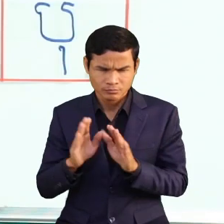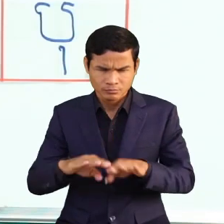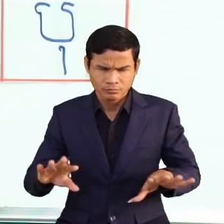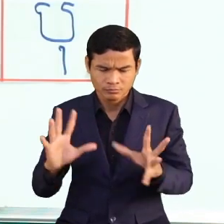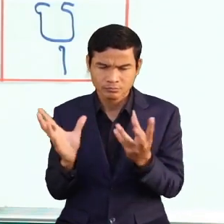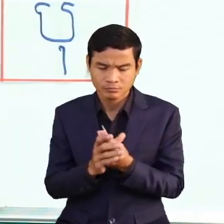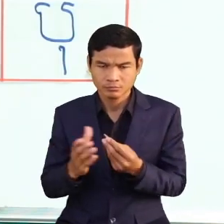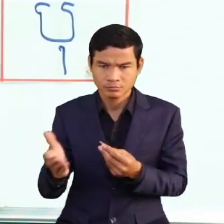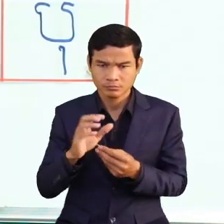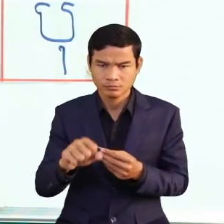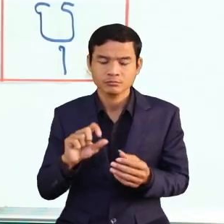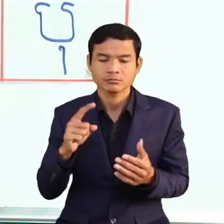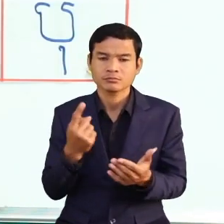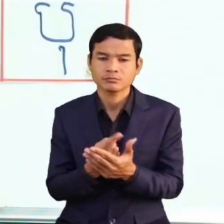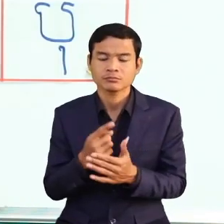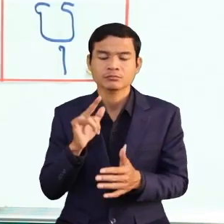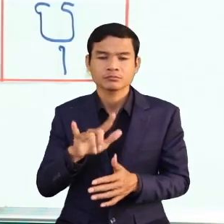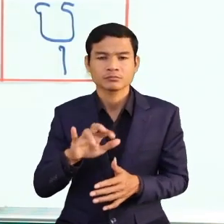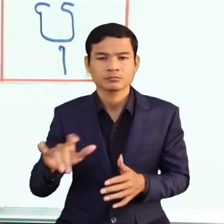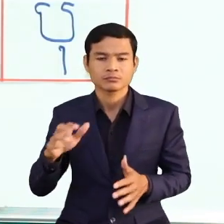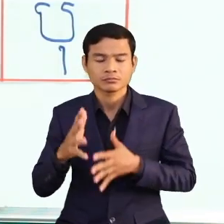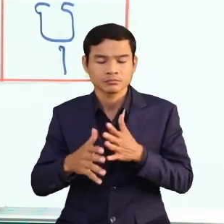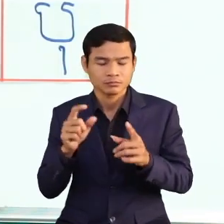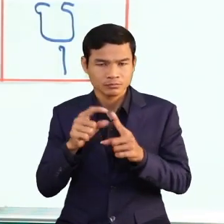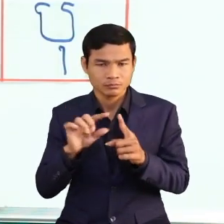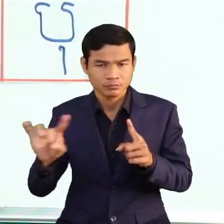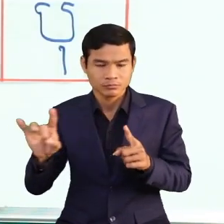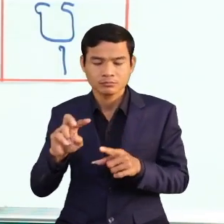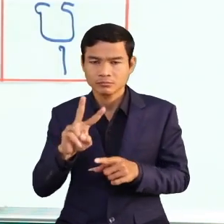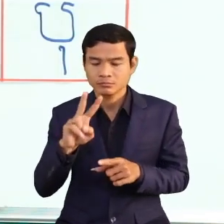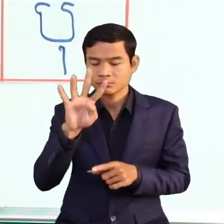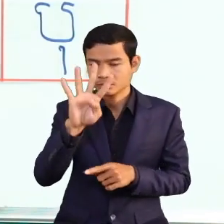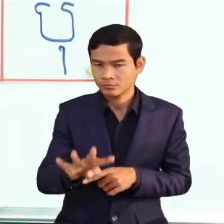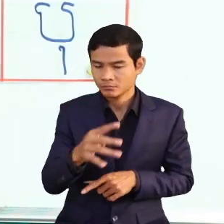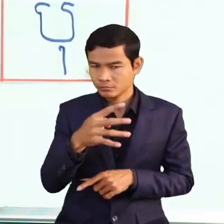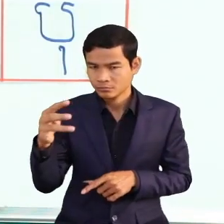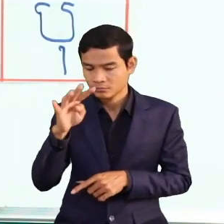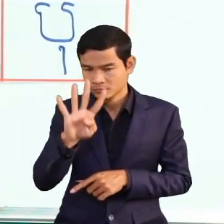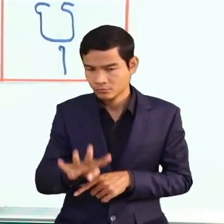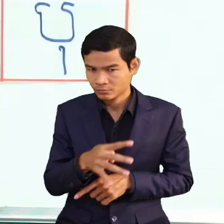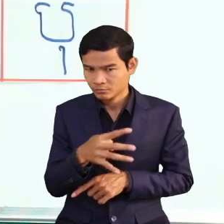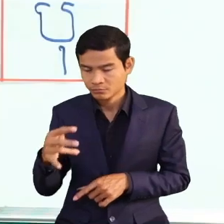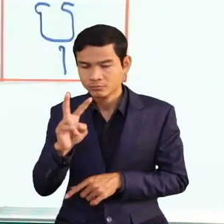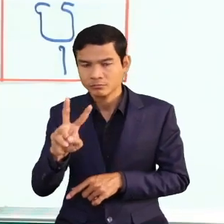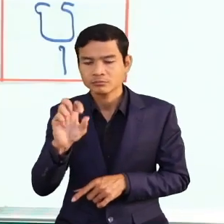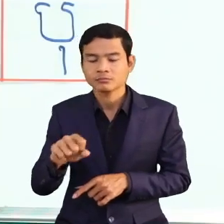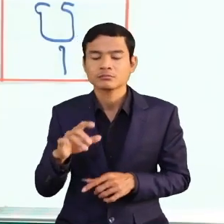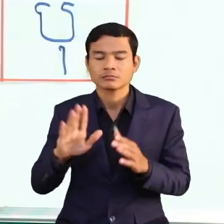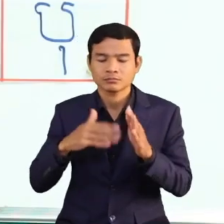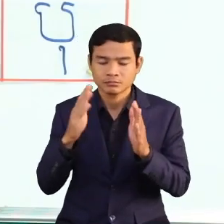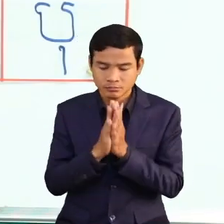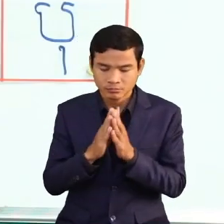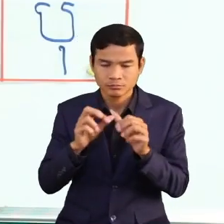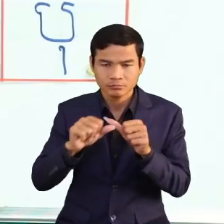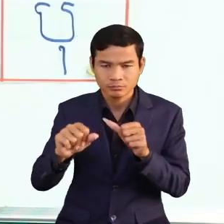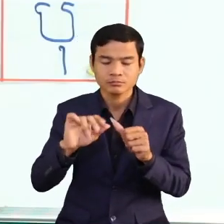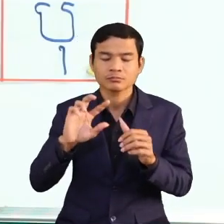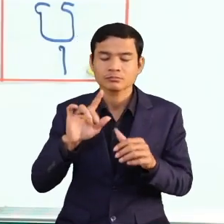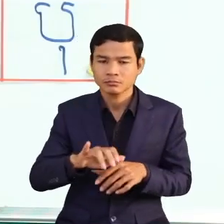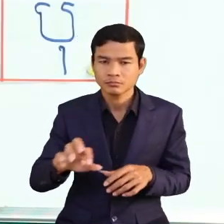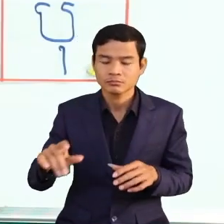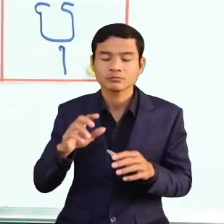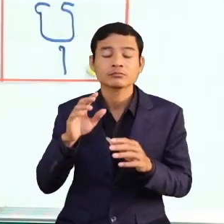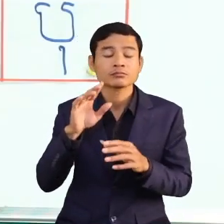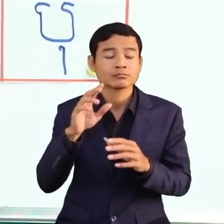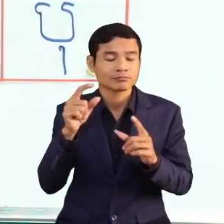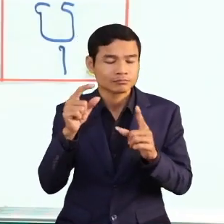ថាកូនៗប្រកាសជាបានចូលរួមផ្សំប្រកបអាមជាងទាំងពីរតារាងនេះណាចាអរគុណបន្តពីកូនបានចូលរួមផ្សំប្រកបអាមជា